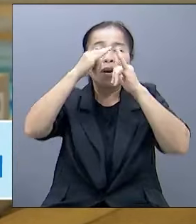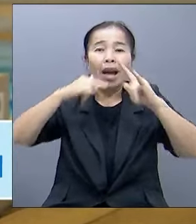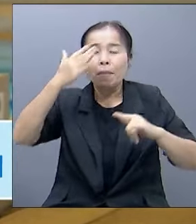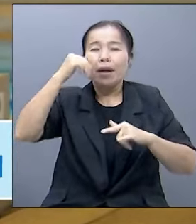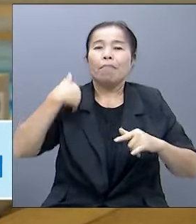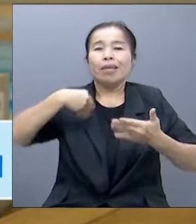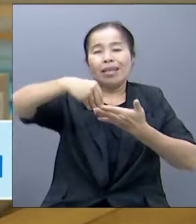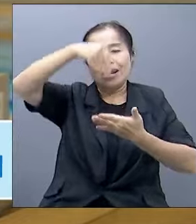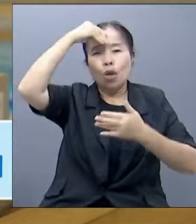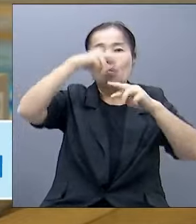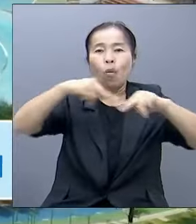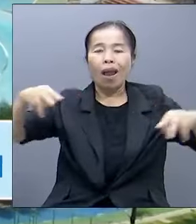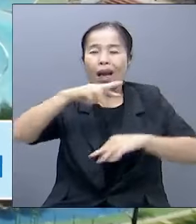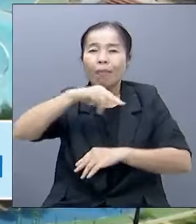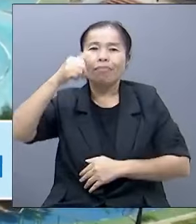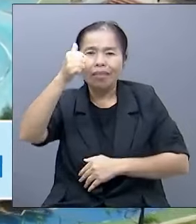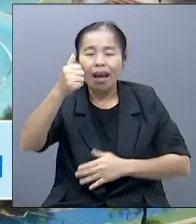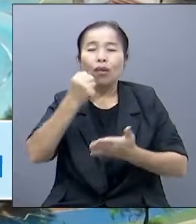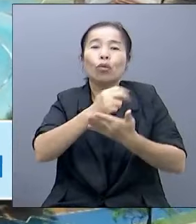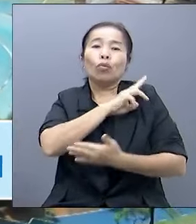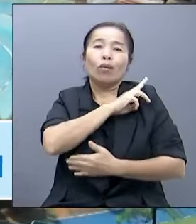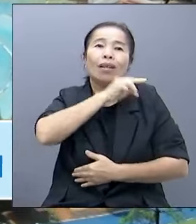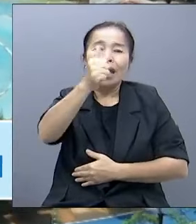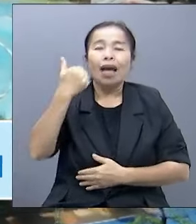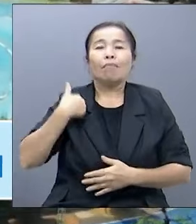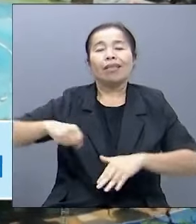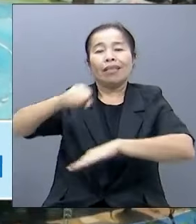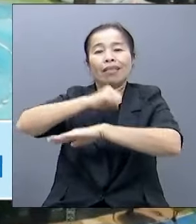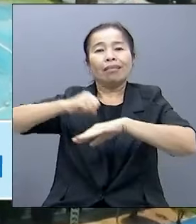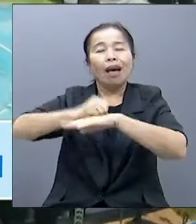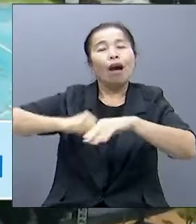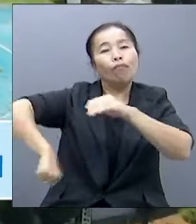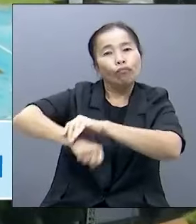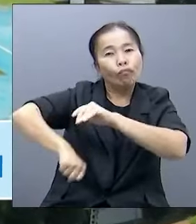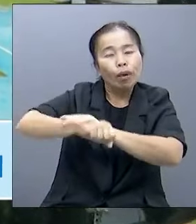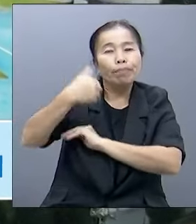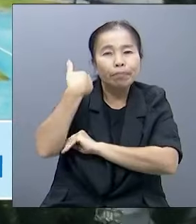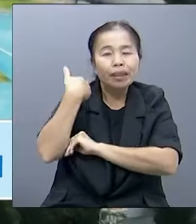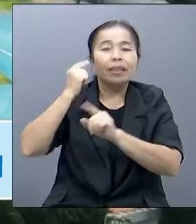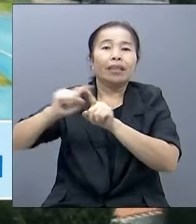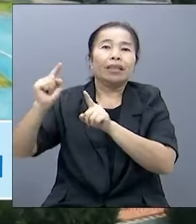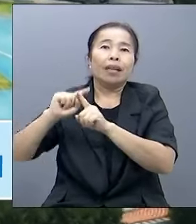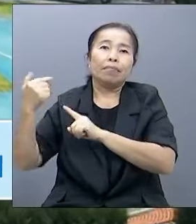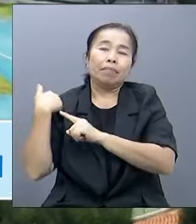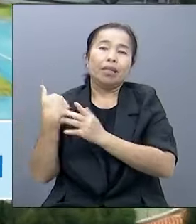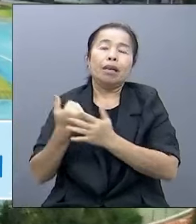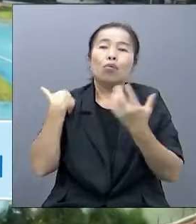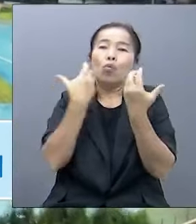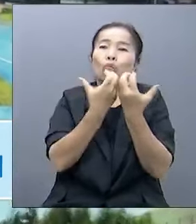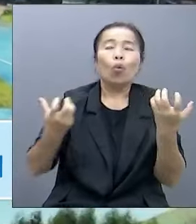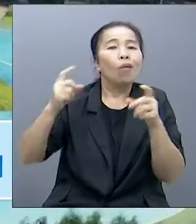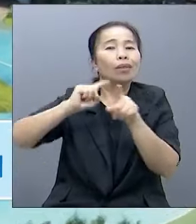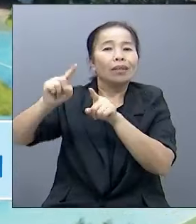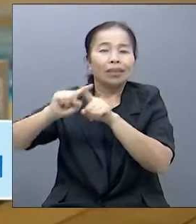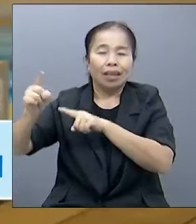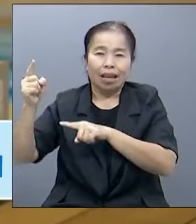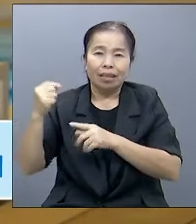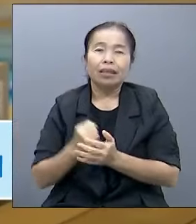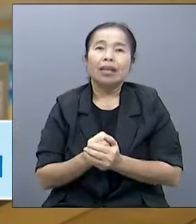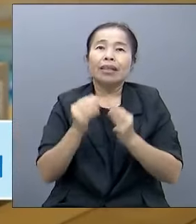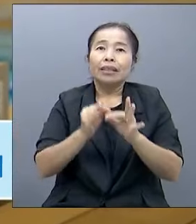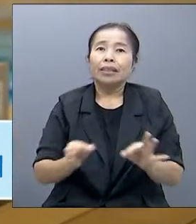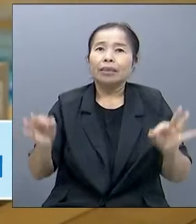พื่อช่วยเหลือตัวเองเขาได้เขามีสนามฟุตบอลทั้ง3สนามของเรารองรับแล้วมีอุปกรณ์และที่สำคัญ